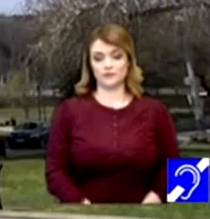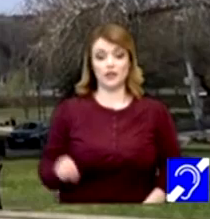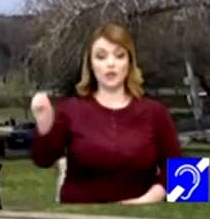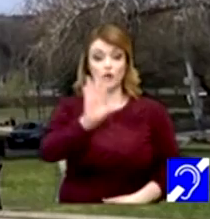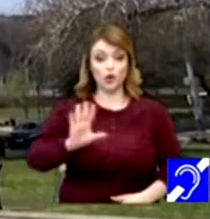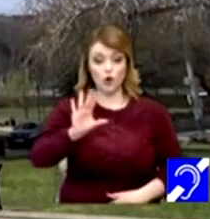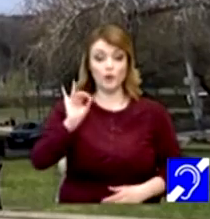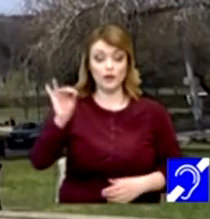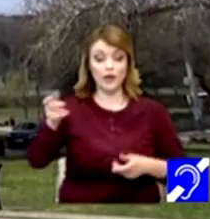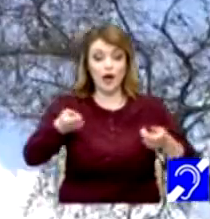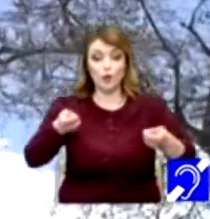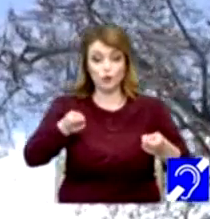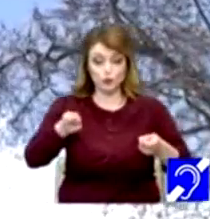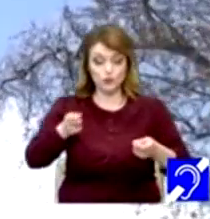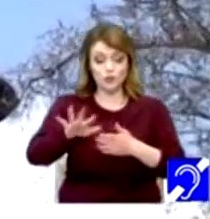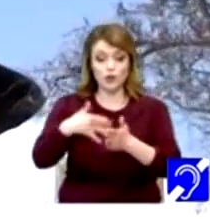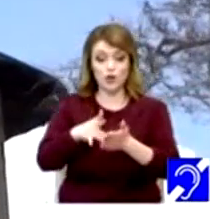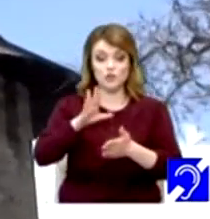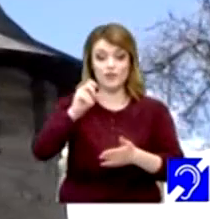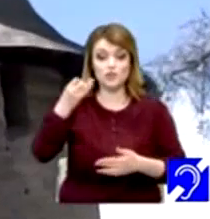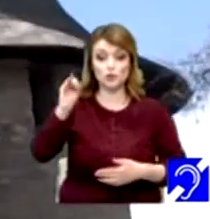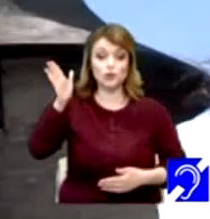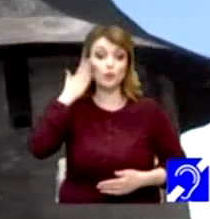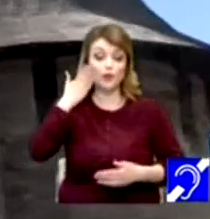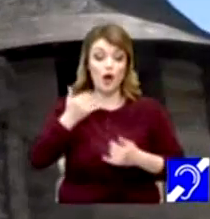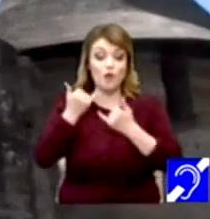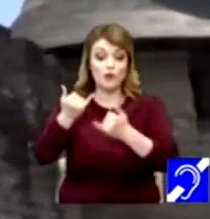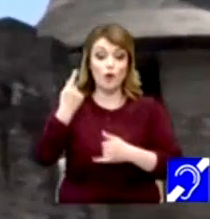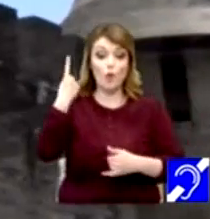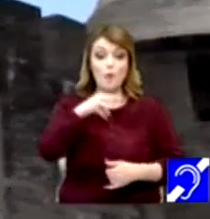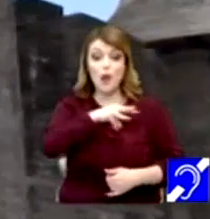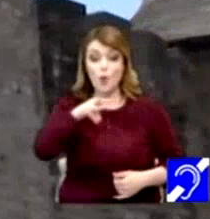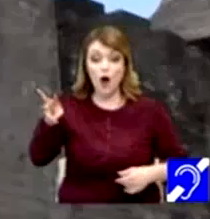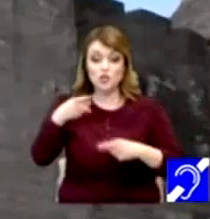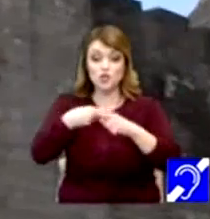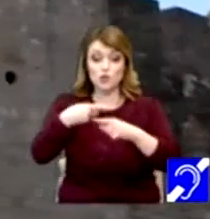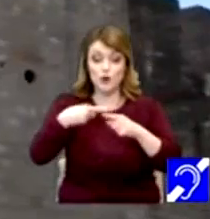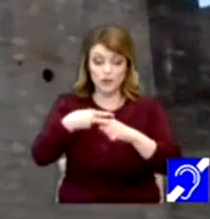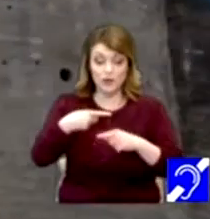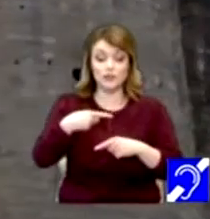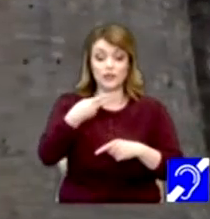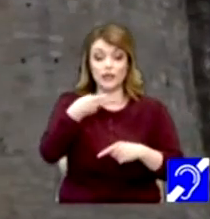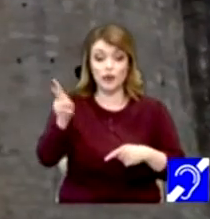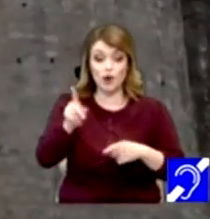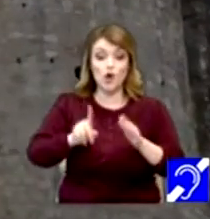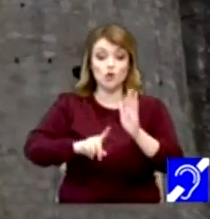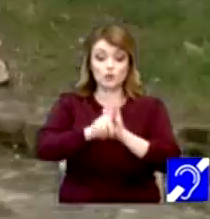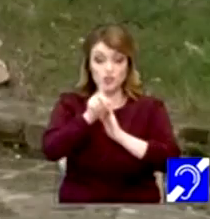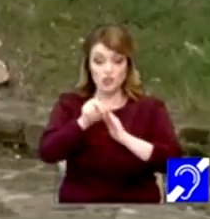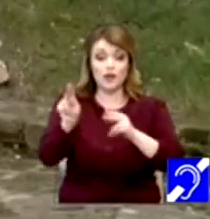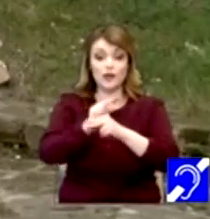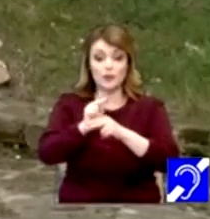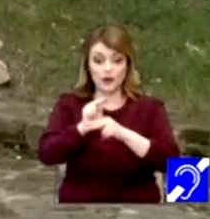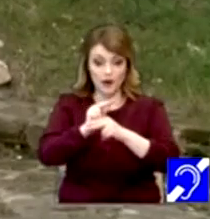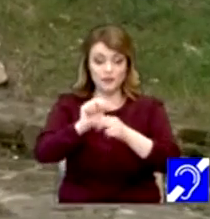Uniunea Europeană și autoritățile din județul Vaslui au oferit 1,5 milioane de euro pentru continuarea restaurării cetății Soroca.